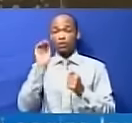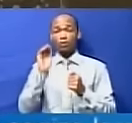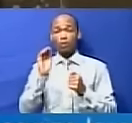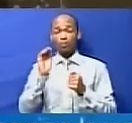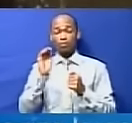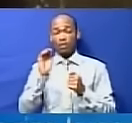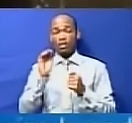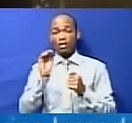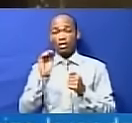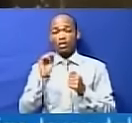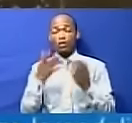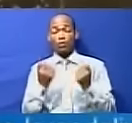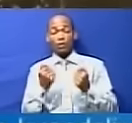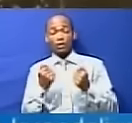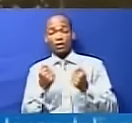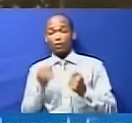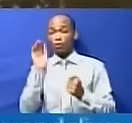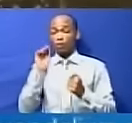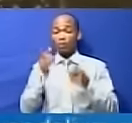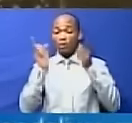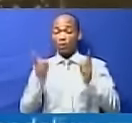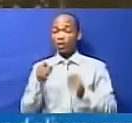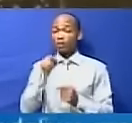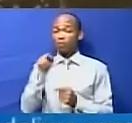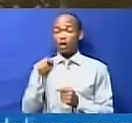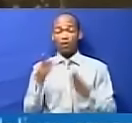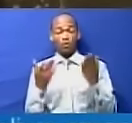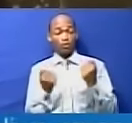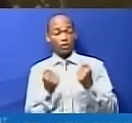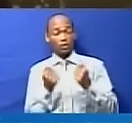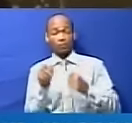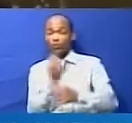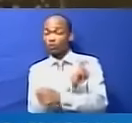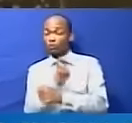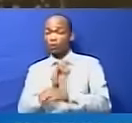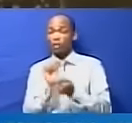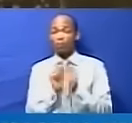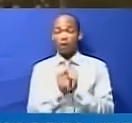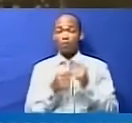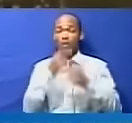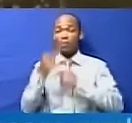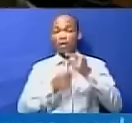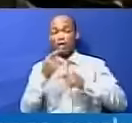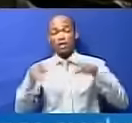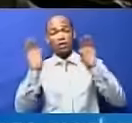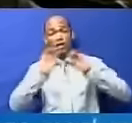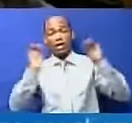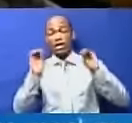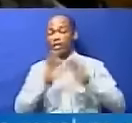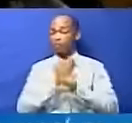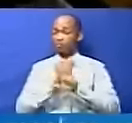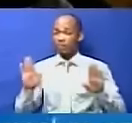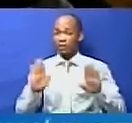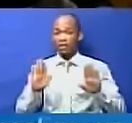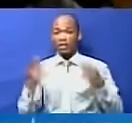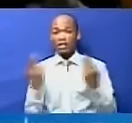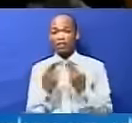wiame el katika za aame waj wa kti ski